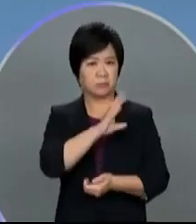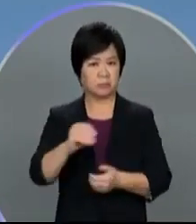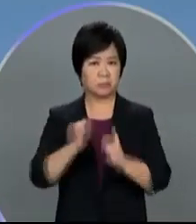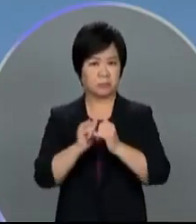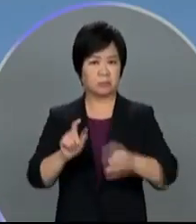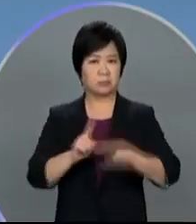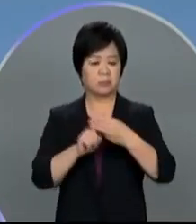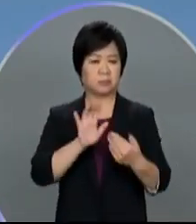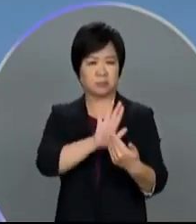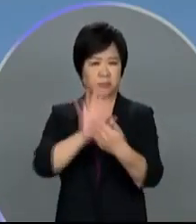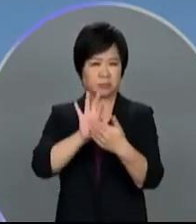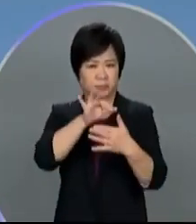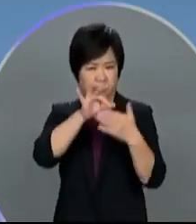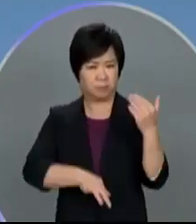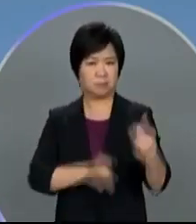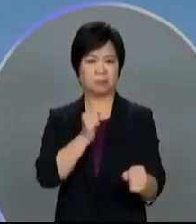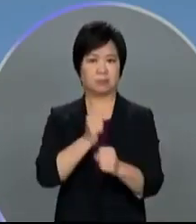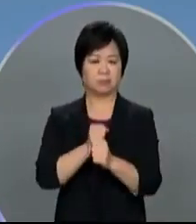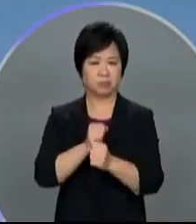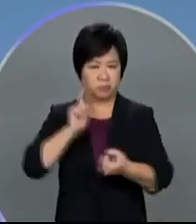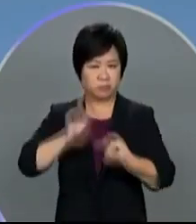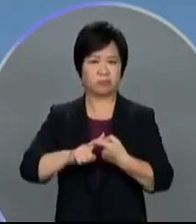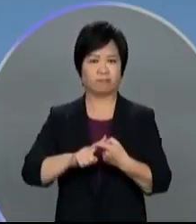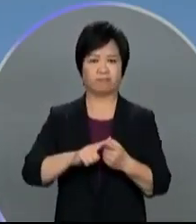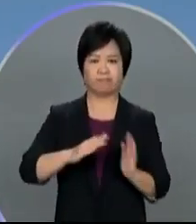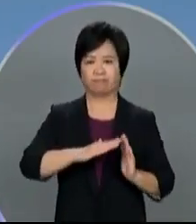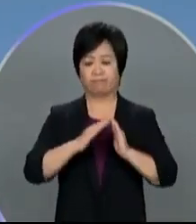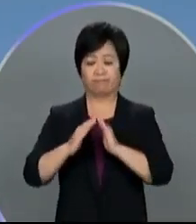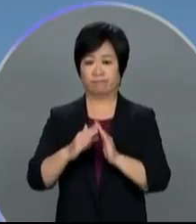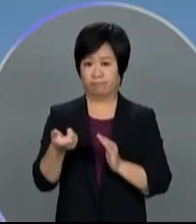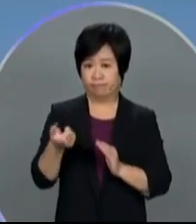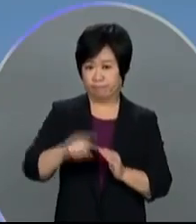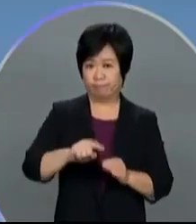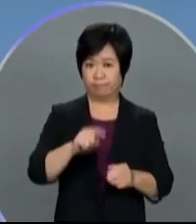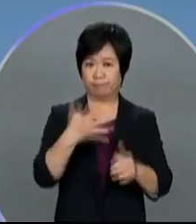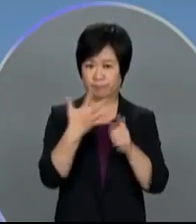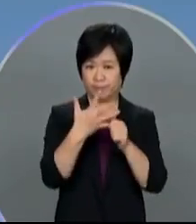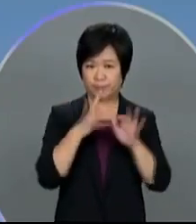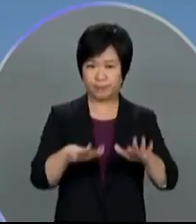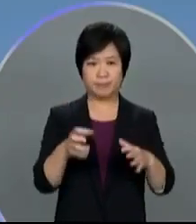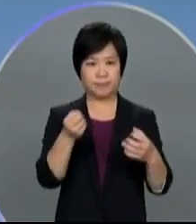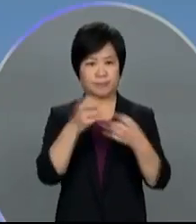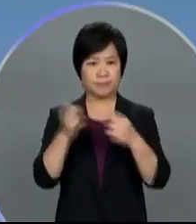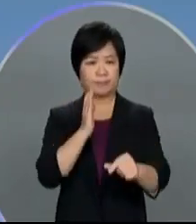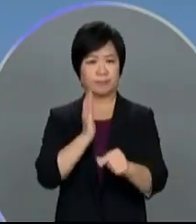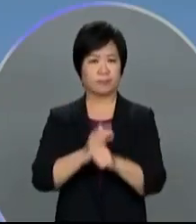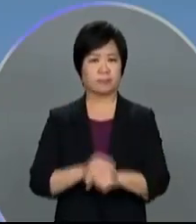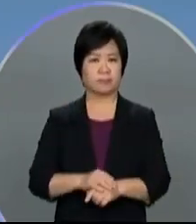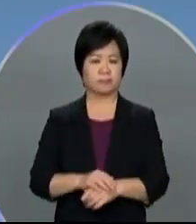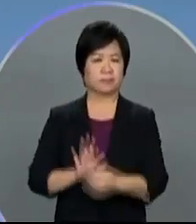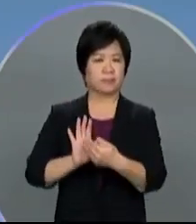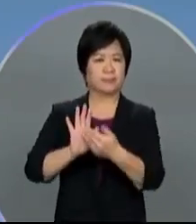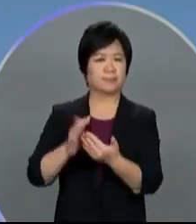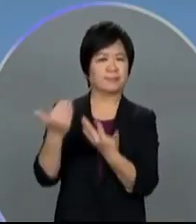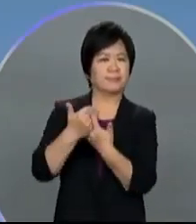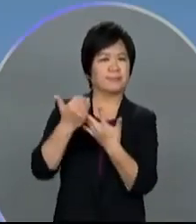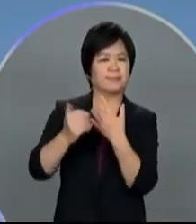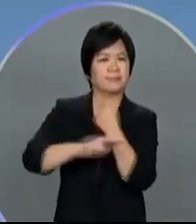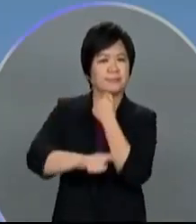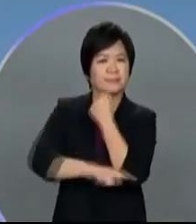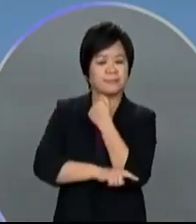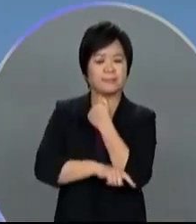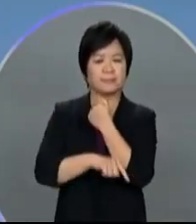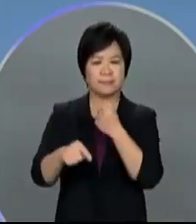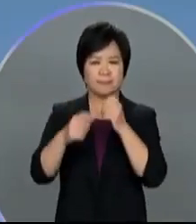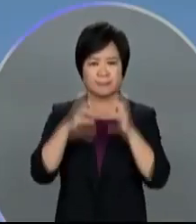民主的防卫机制做起来，建立起来，例如我们现在正在讨论的反渗透法。这场选